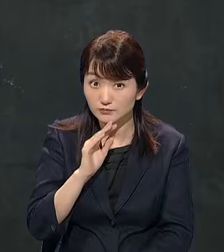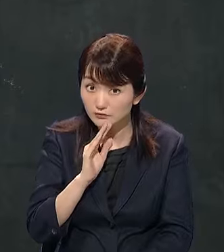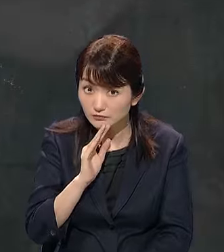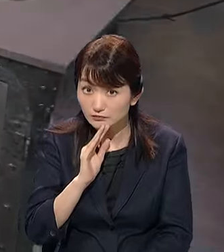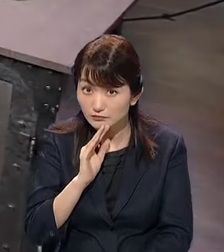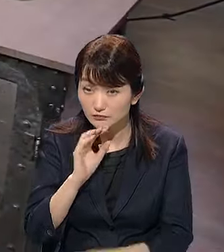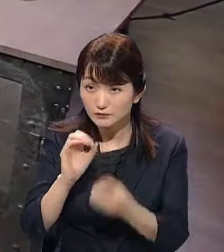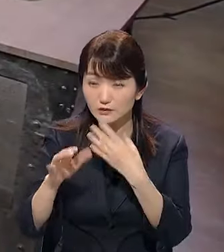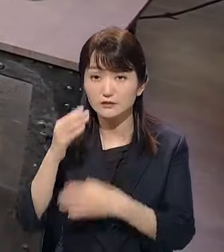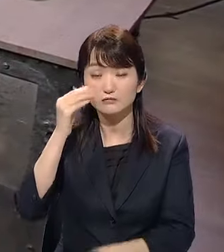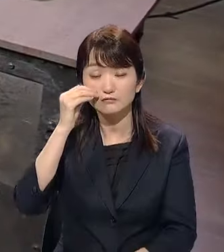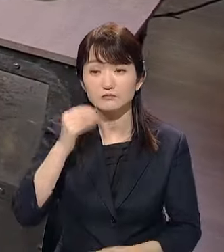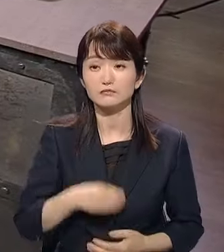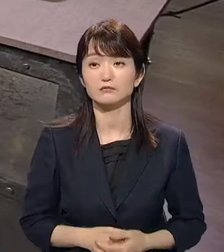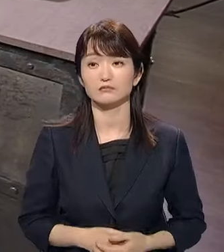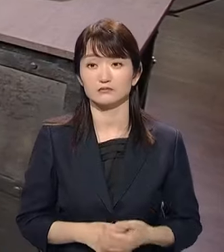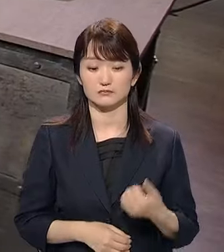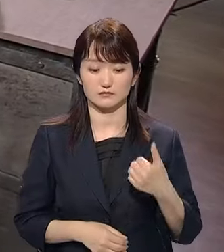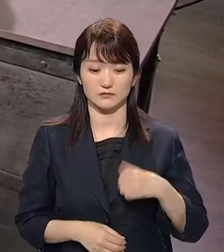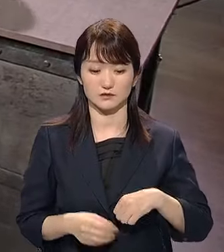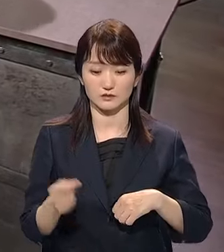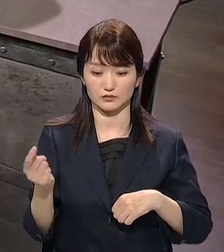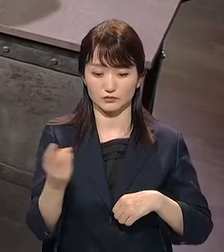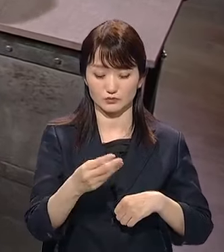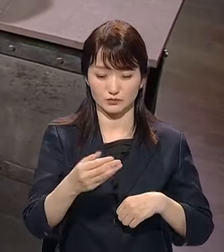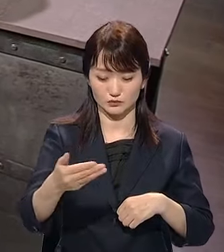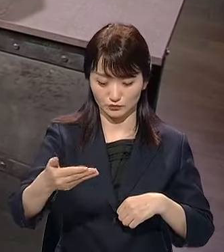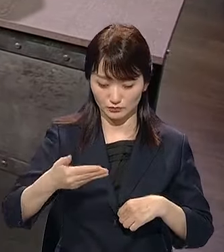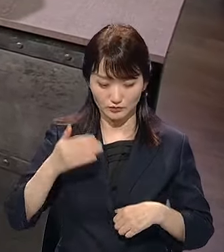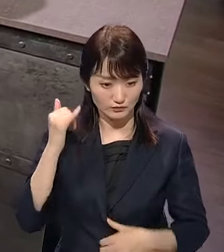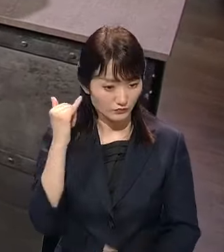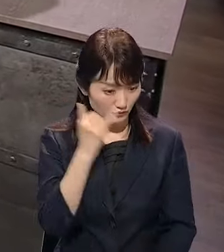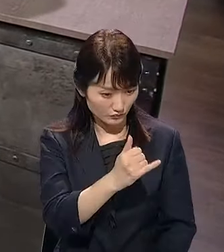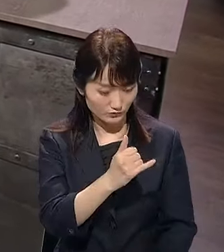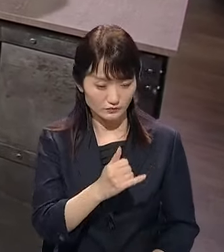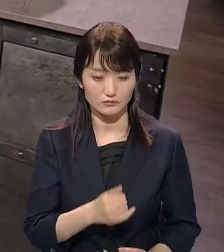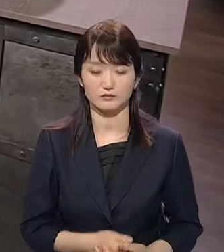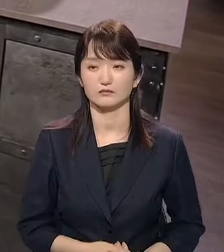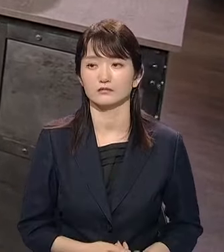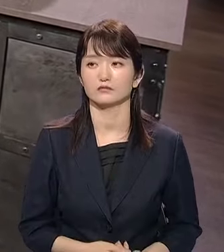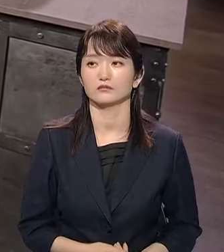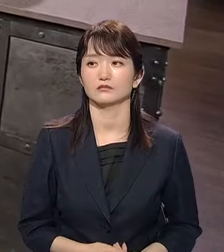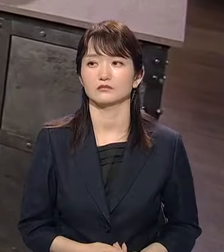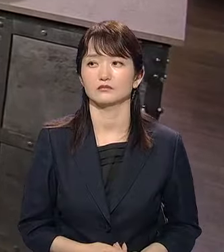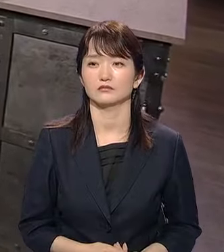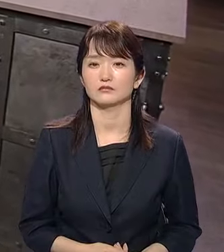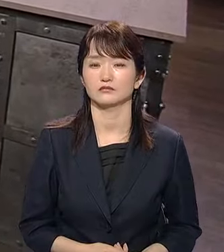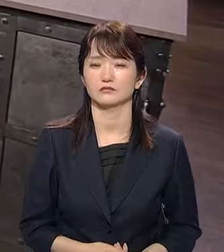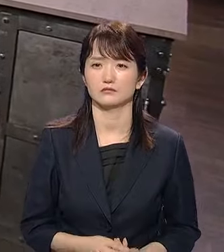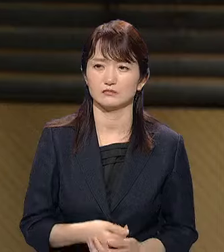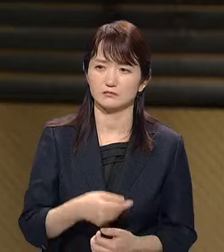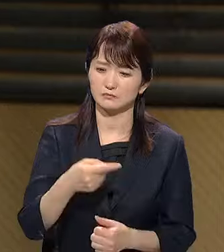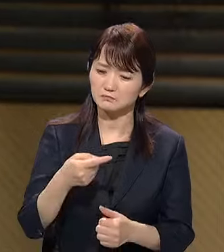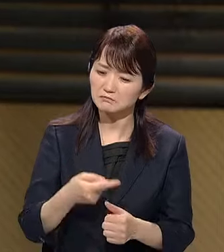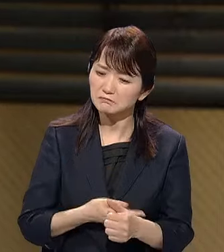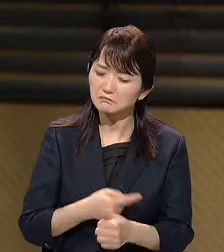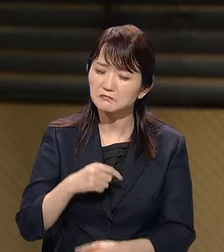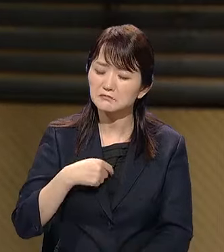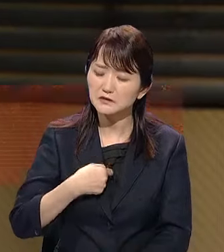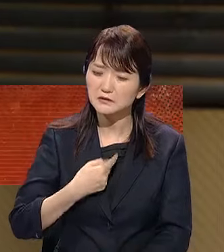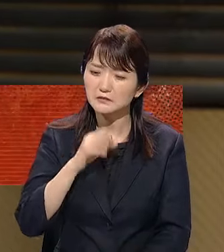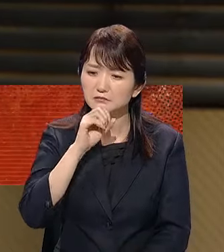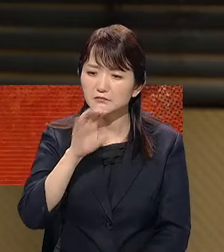네. 아니, 분명 그 아들 번호 받아서 전화한 건데. 그렇죠. 일단은 전화했는데 약간 뭐 자연스럽게 본인은 그렇게